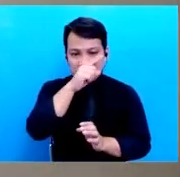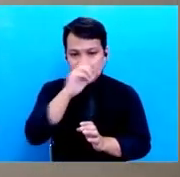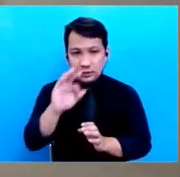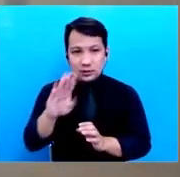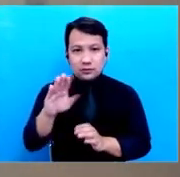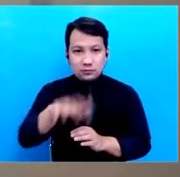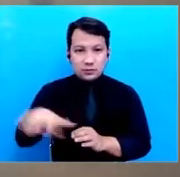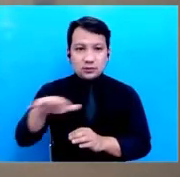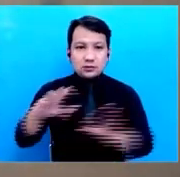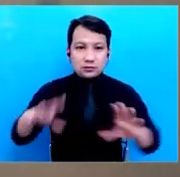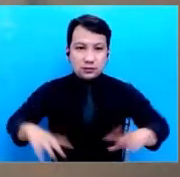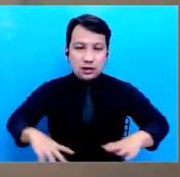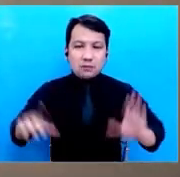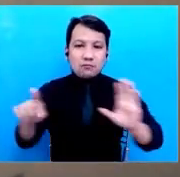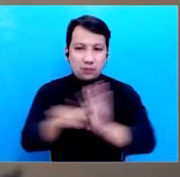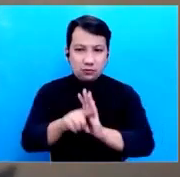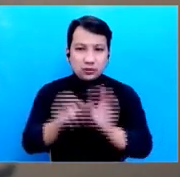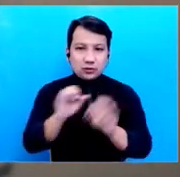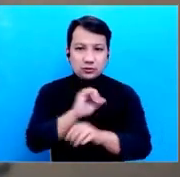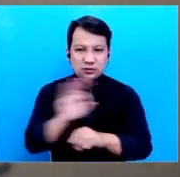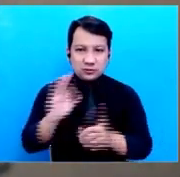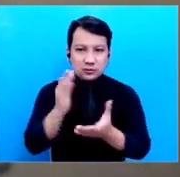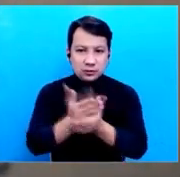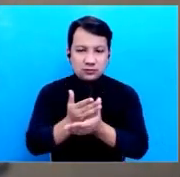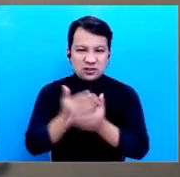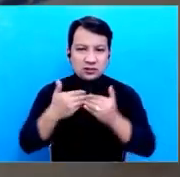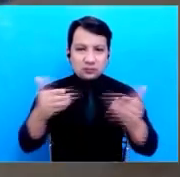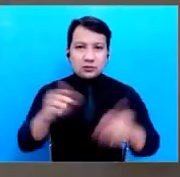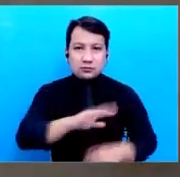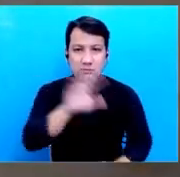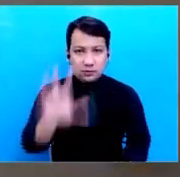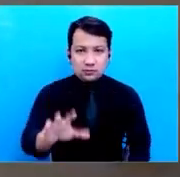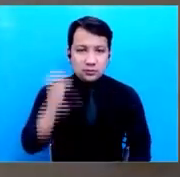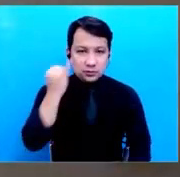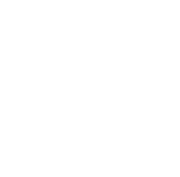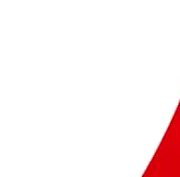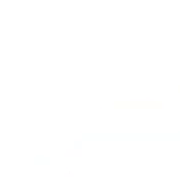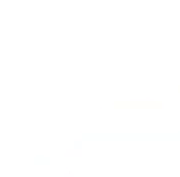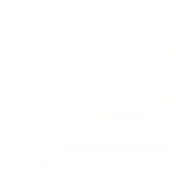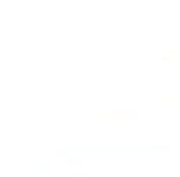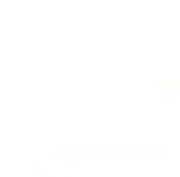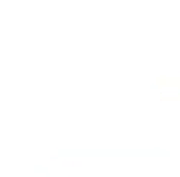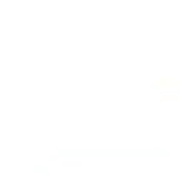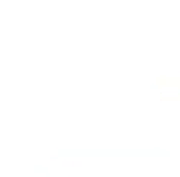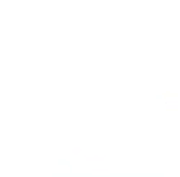sa bansa. Nagbabalita mula sa frontline, Jenny Dongon, News 5.